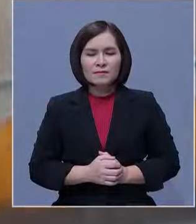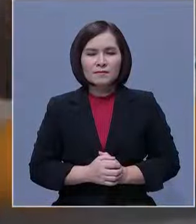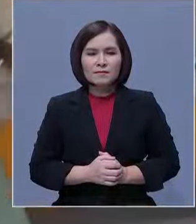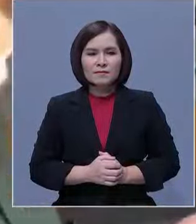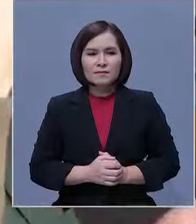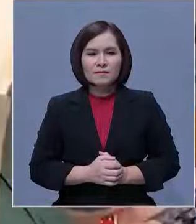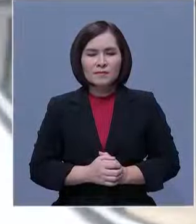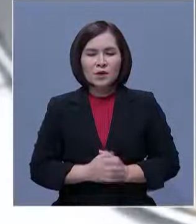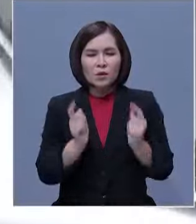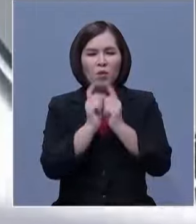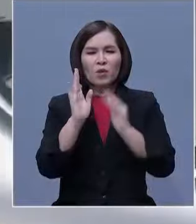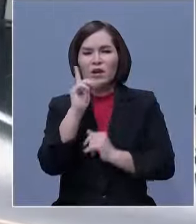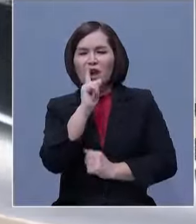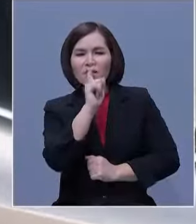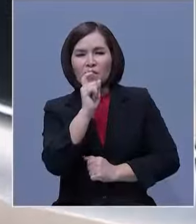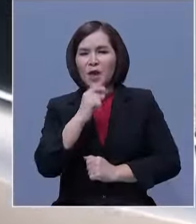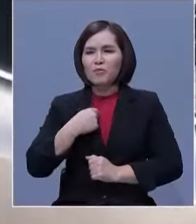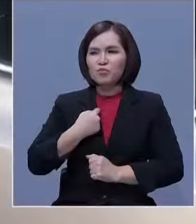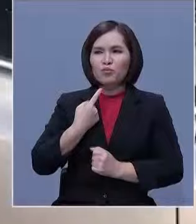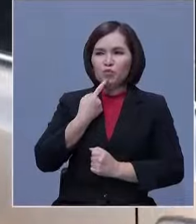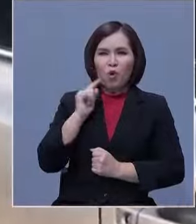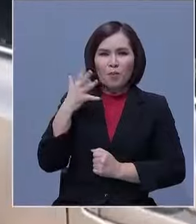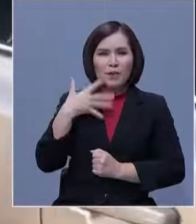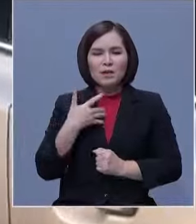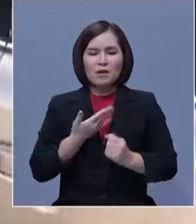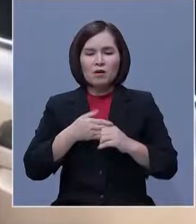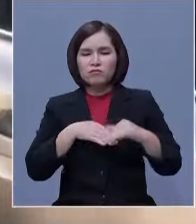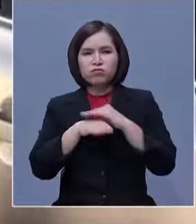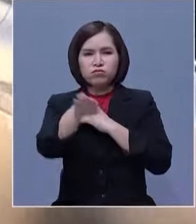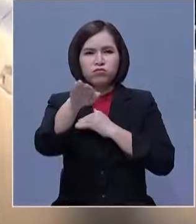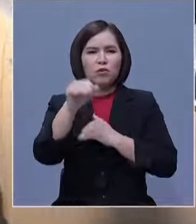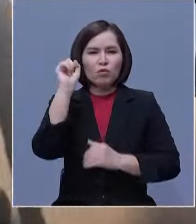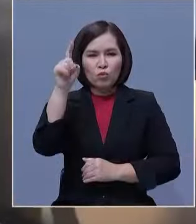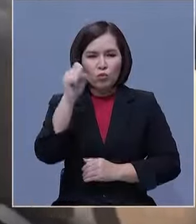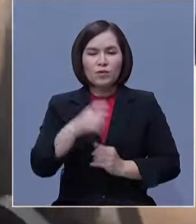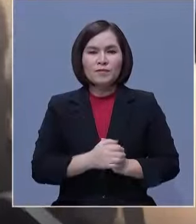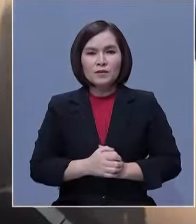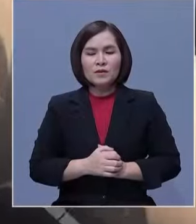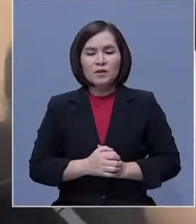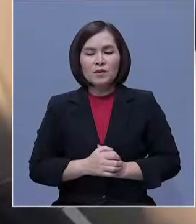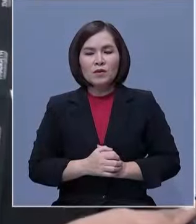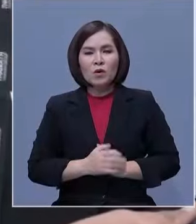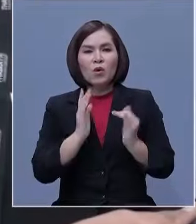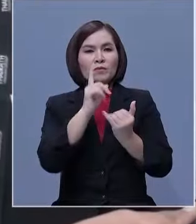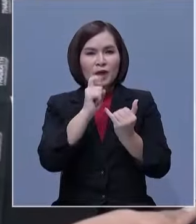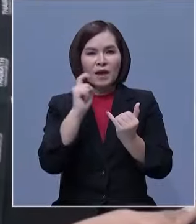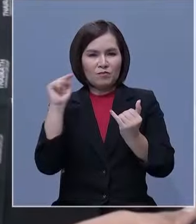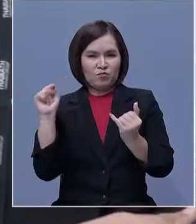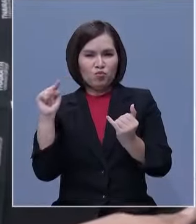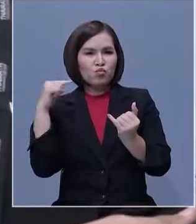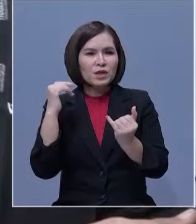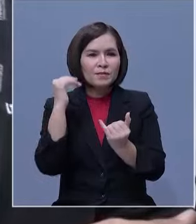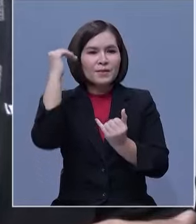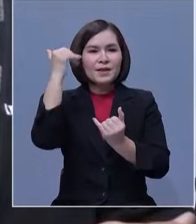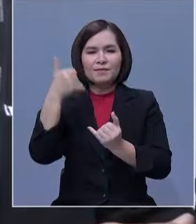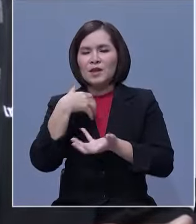นี่นะพอเจอนักข่าวก็รีบวิ่งขึ้นรถแล้วก็นี่ออกไปเลยนะครับขณะที่พี่สาวของผู้เสียชีวิตก็คือคุณธนพรบอกแบบนี้ครับว่า